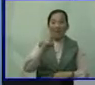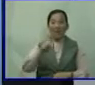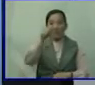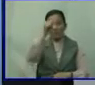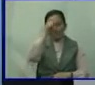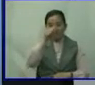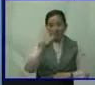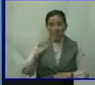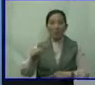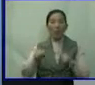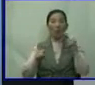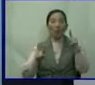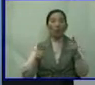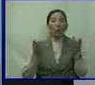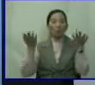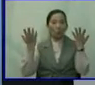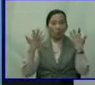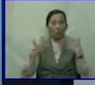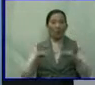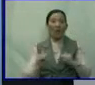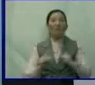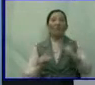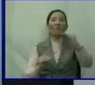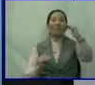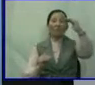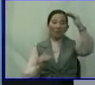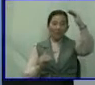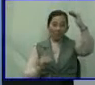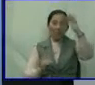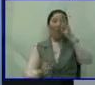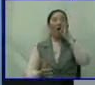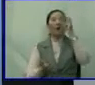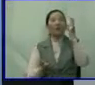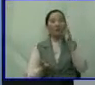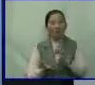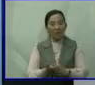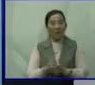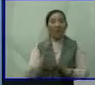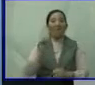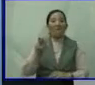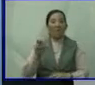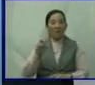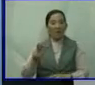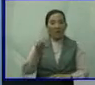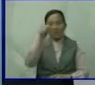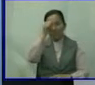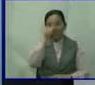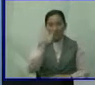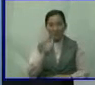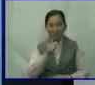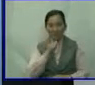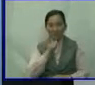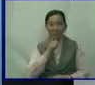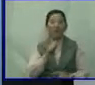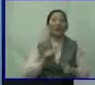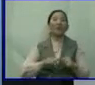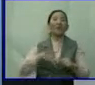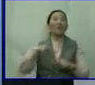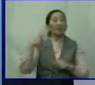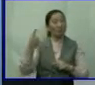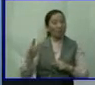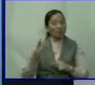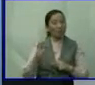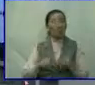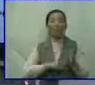месяце он уже выше. То есть ответ в апреле месяце. Следующий